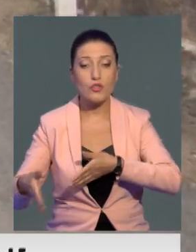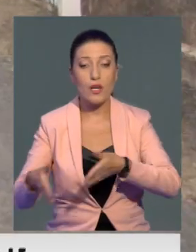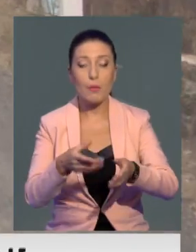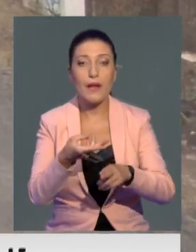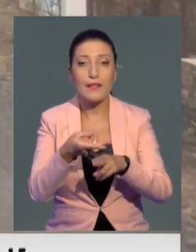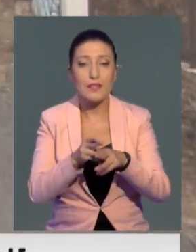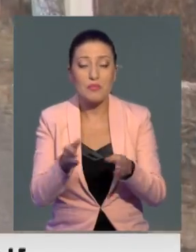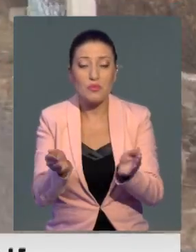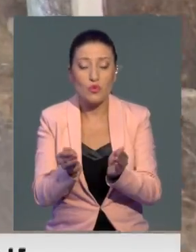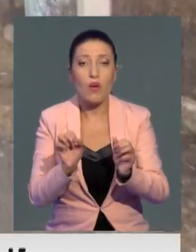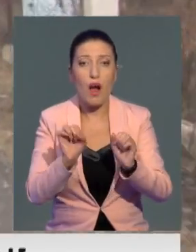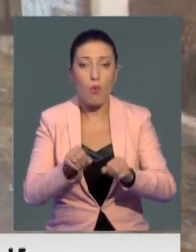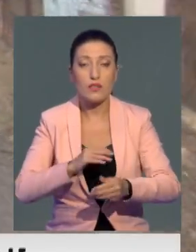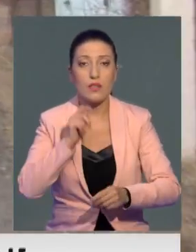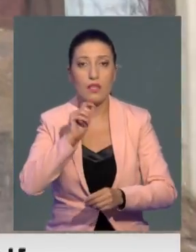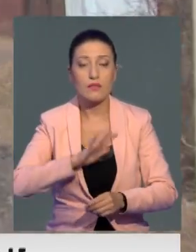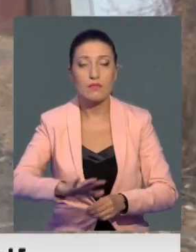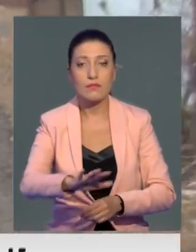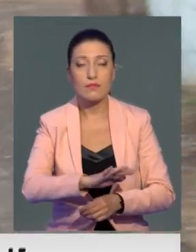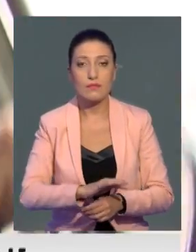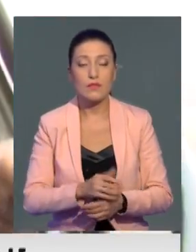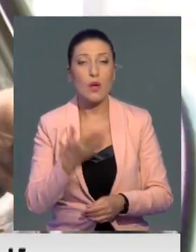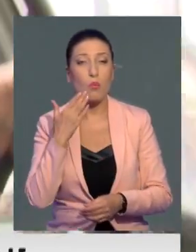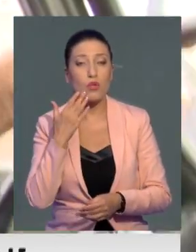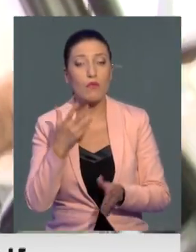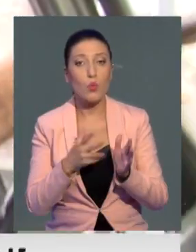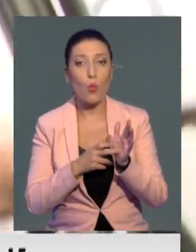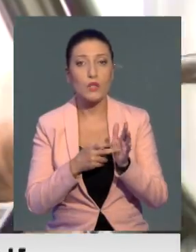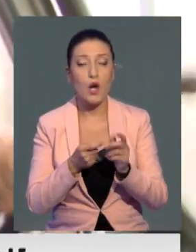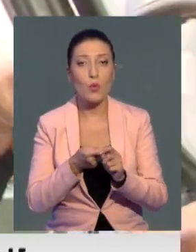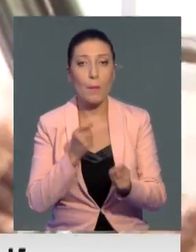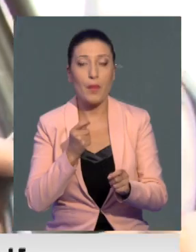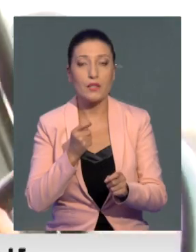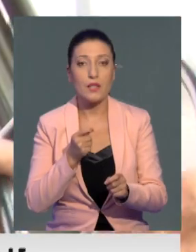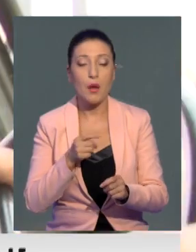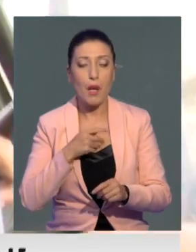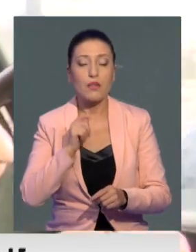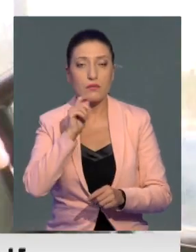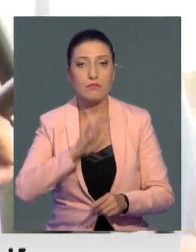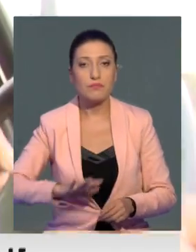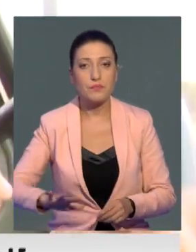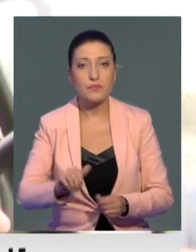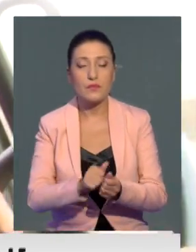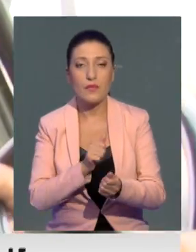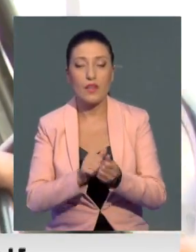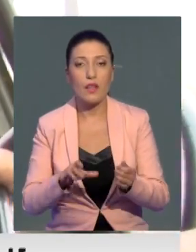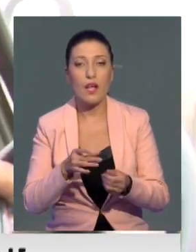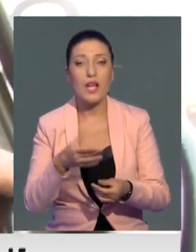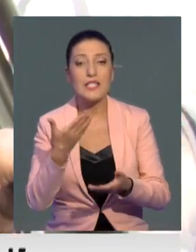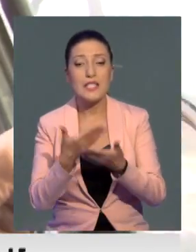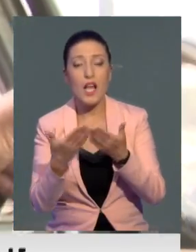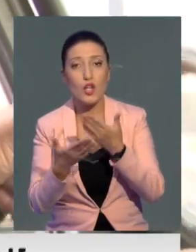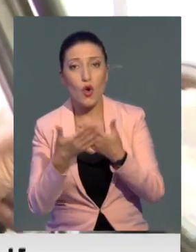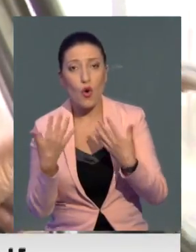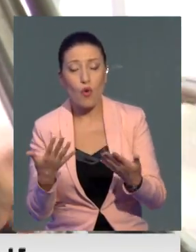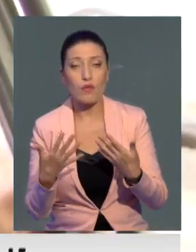մասը կարողացան հարթեցնել։ Մոտապես մի 800 մետրը մենք փռեցինք ձեռով եւ